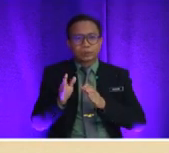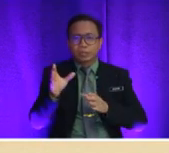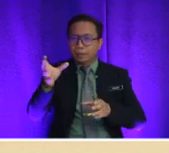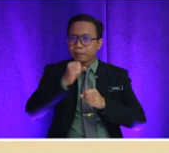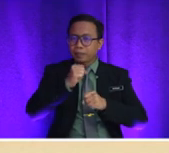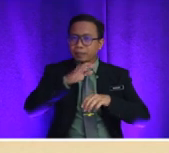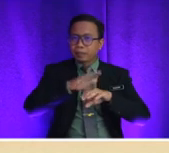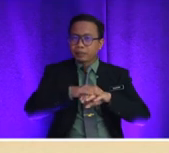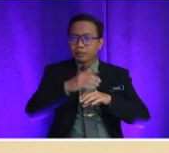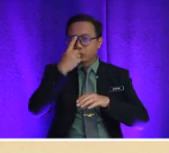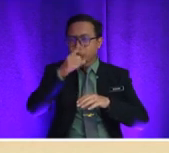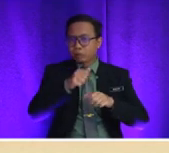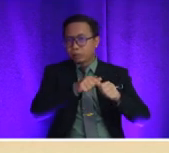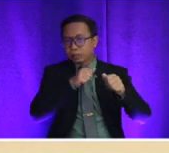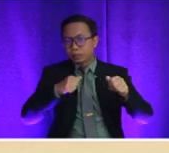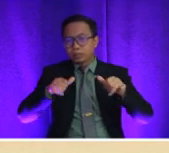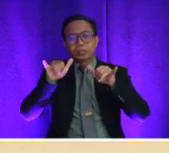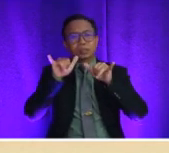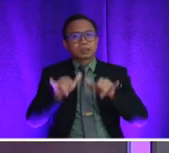untuk menghilangkan